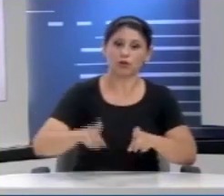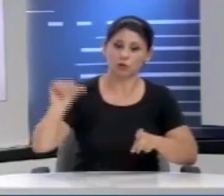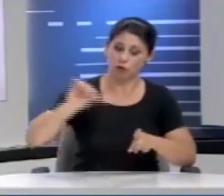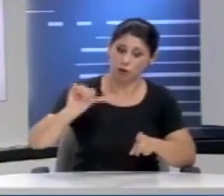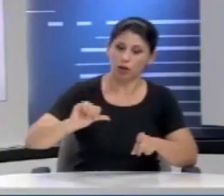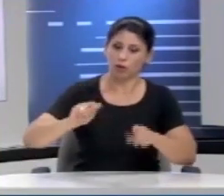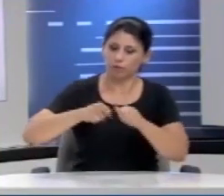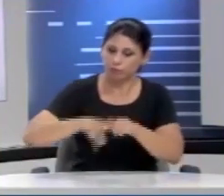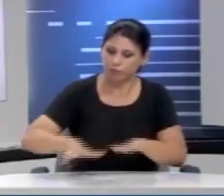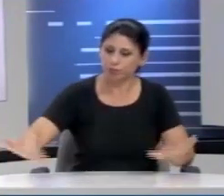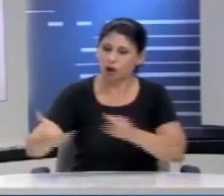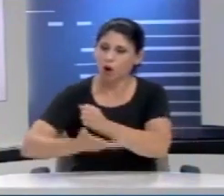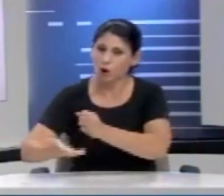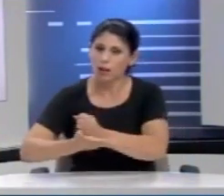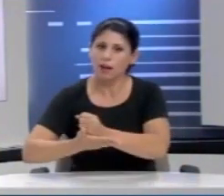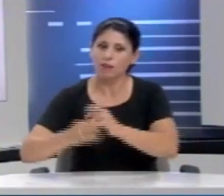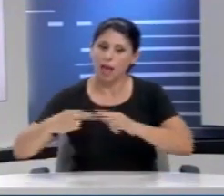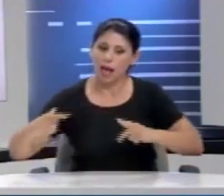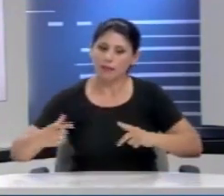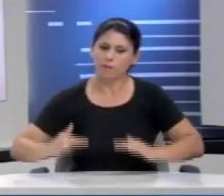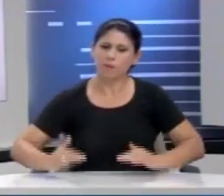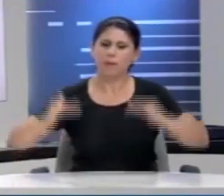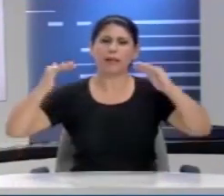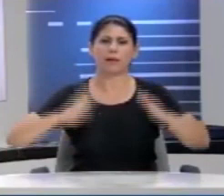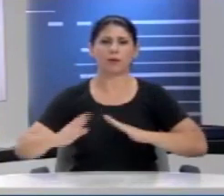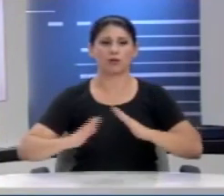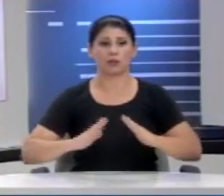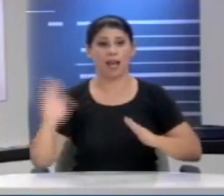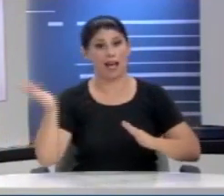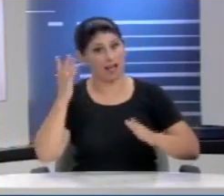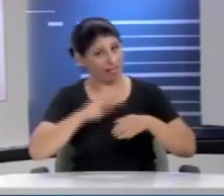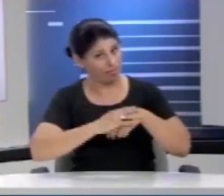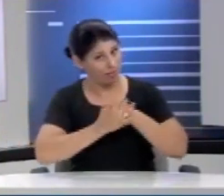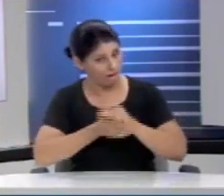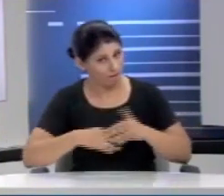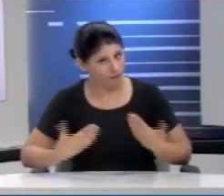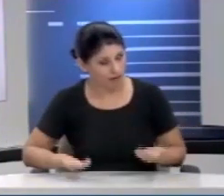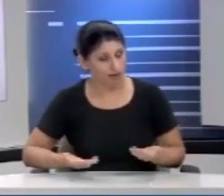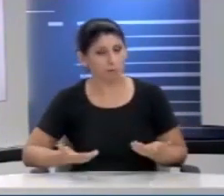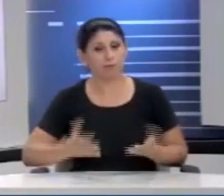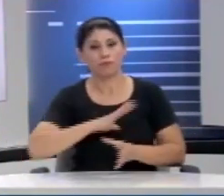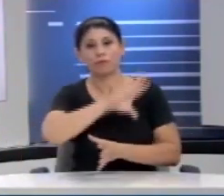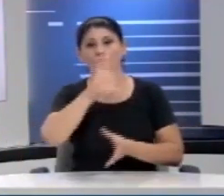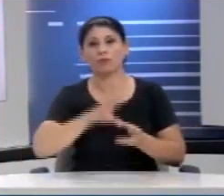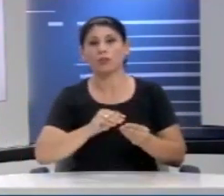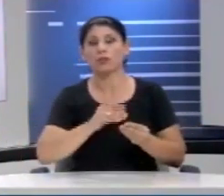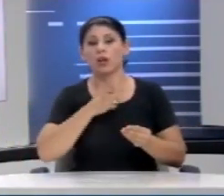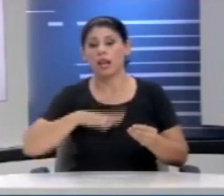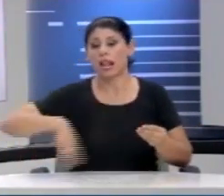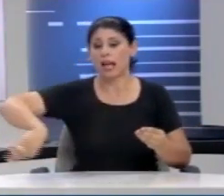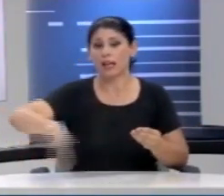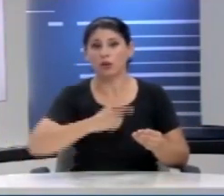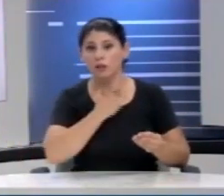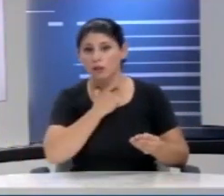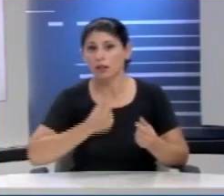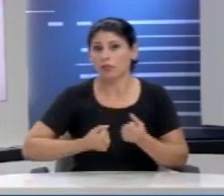ίδρυυση, στην άρδευση και στην αντιπλημμυρική προστασία. Αν σας ενδιέφερε το σύνολο των λαϊκών αναγκών,